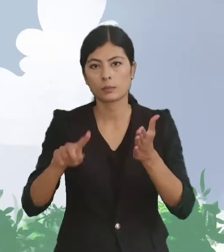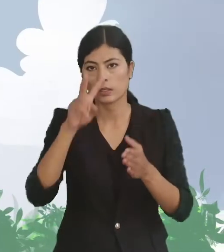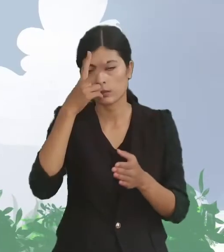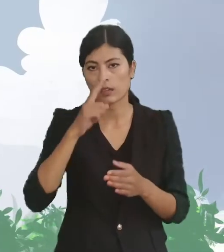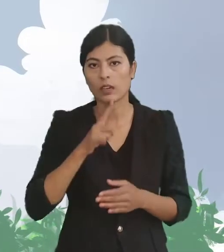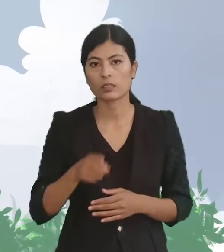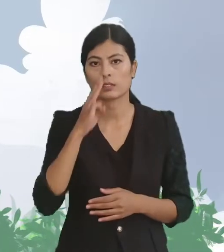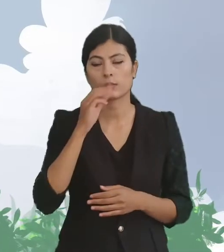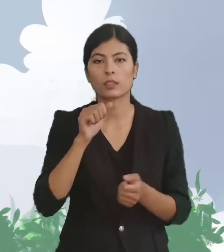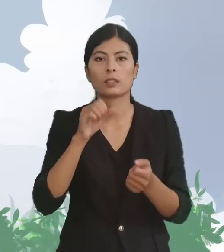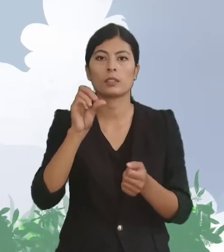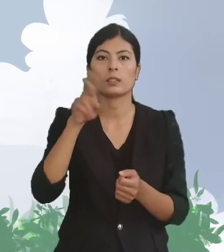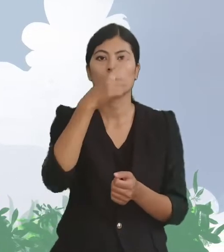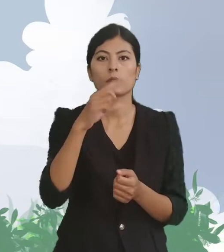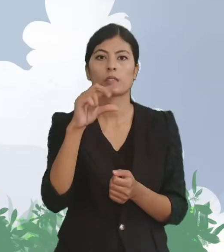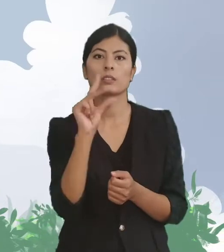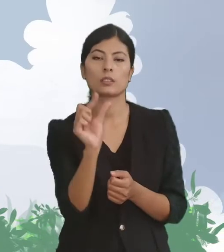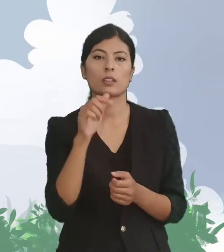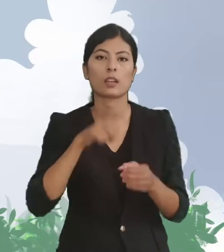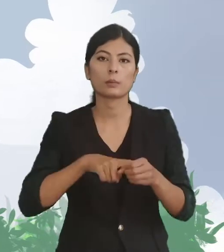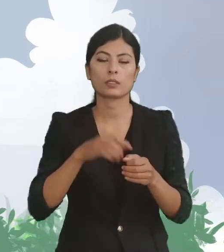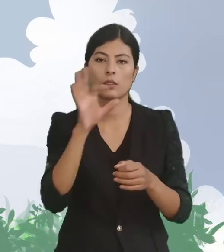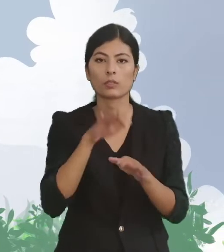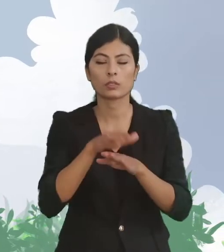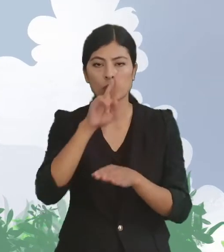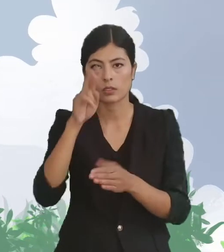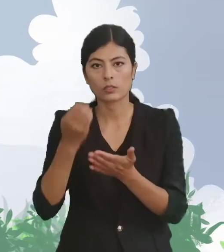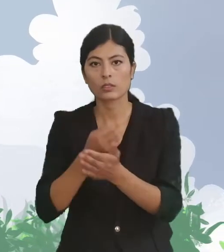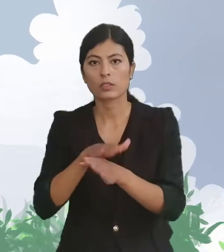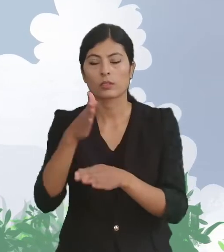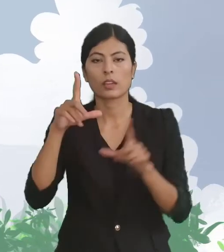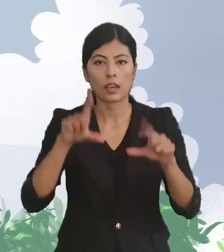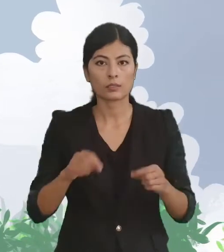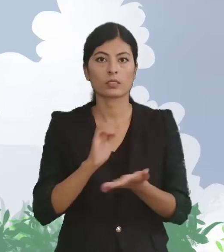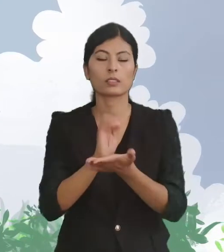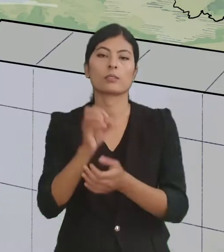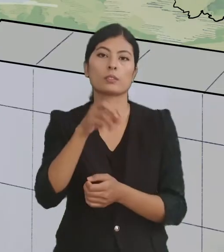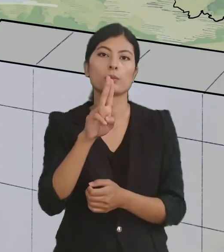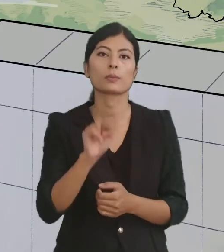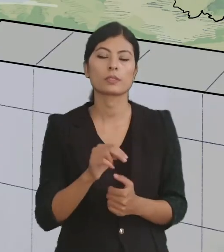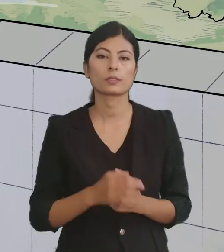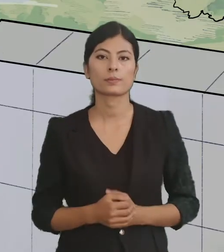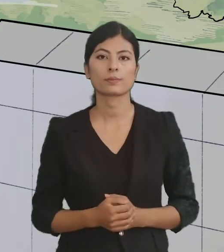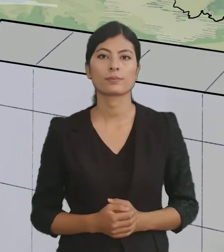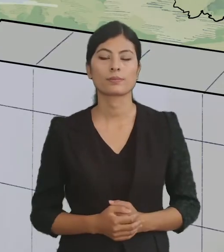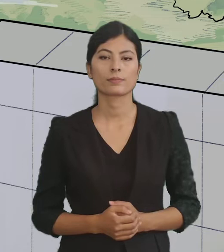वा आदेशमा प्रेषण प्रणालीमा आबद्ध निकाय र संस्थाहरूलाई आवश्यक सेवा उपलब्ध गराउनु पर्दो